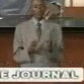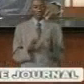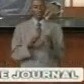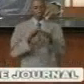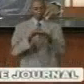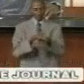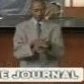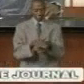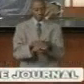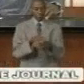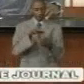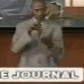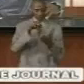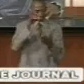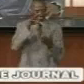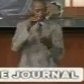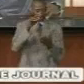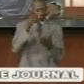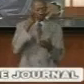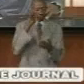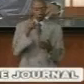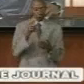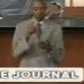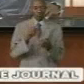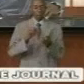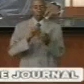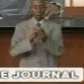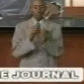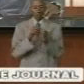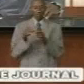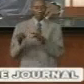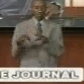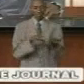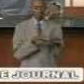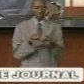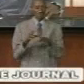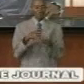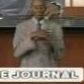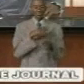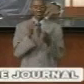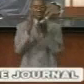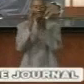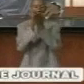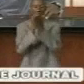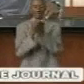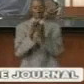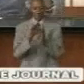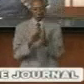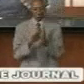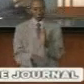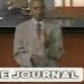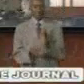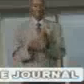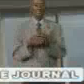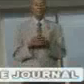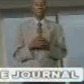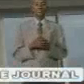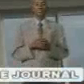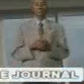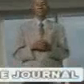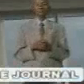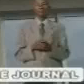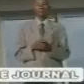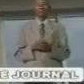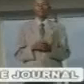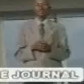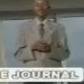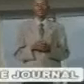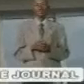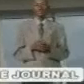sur l'amélioration du climat des affaires et des investissements. Gigi Mujinga pour les détails.